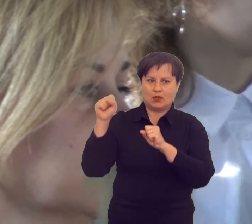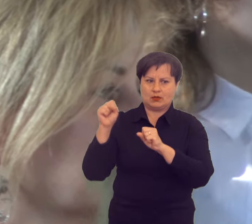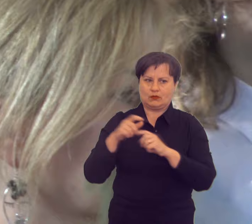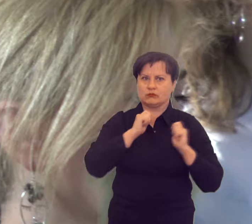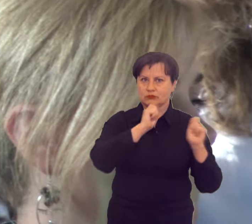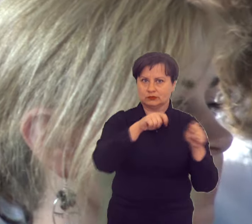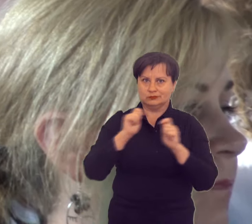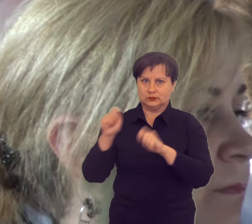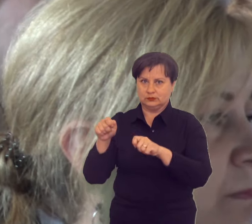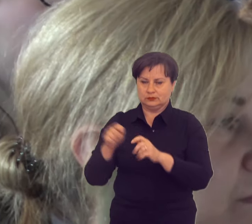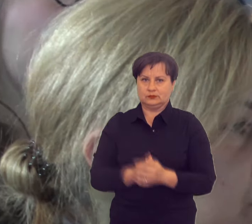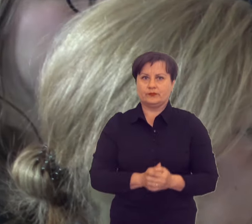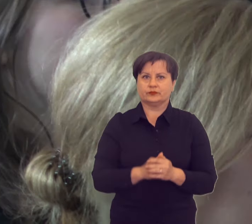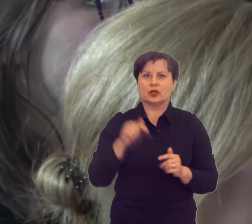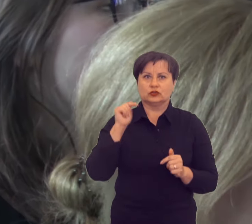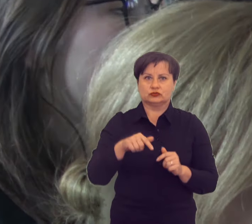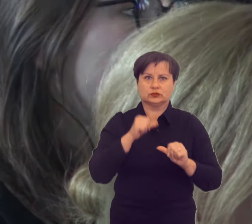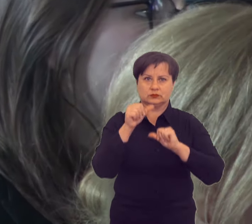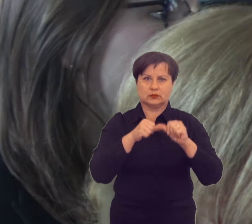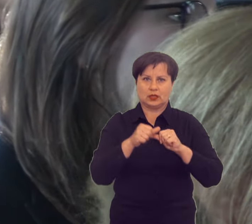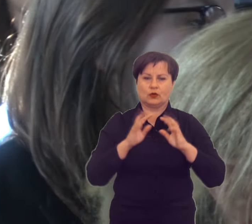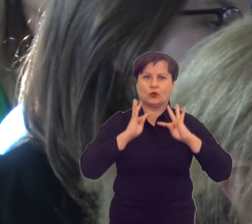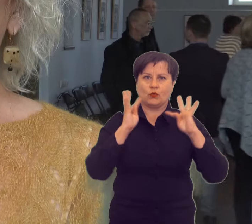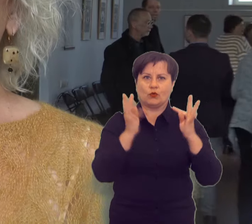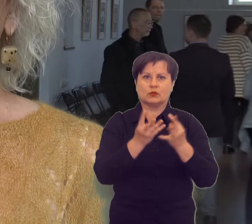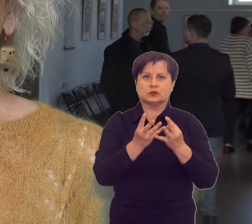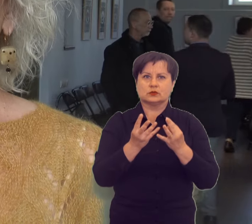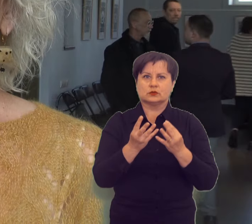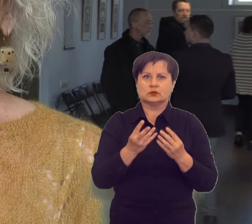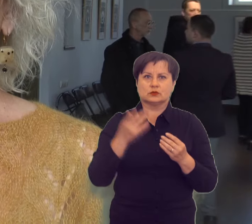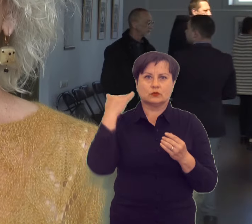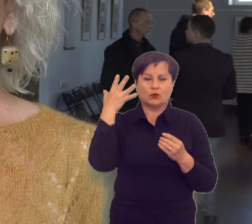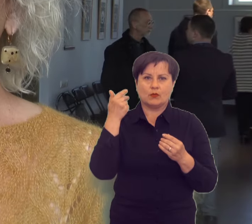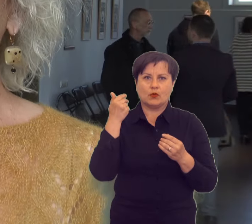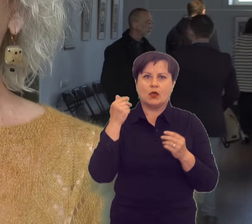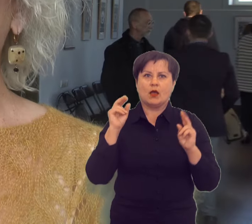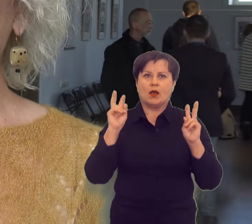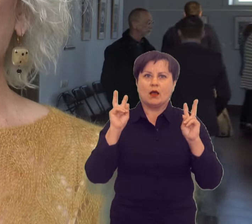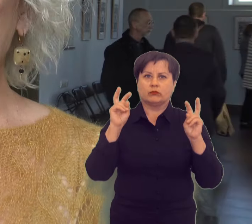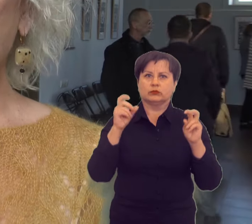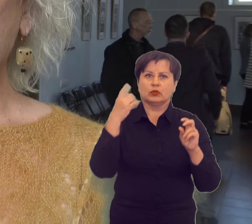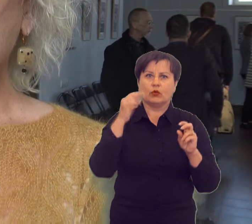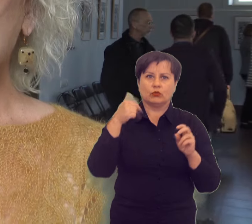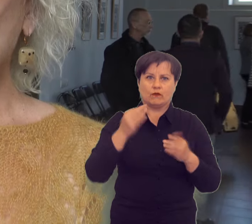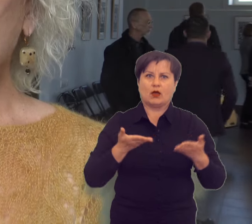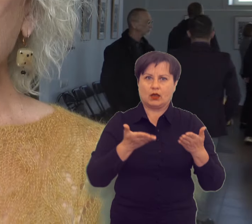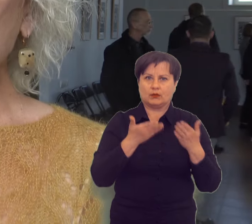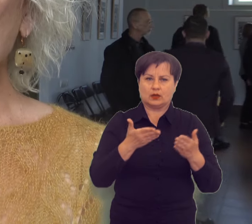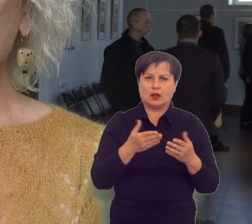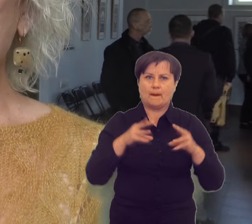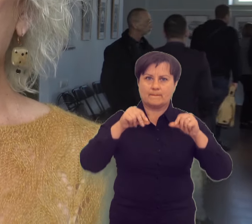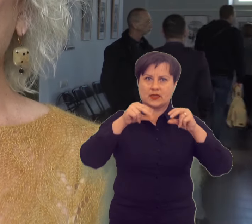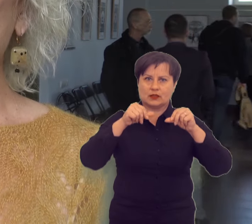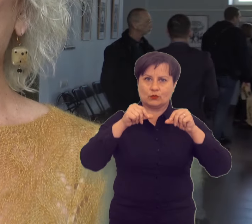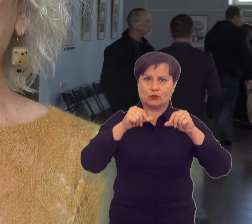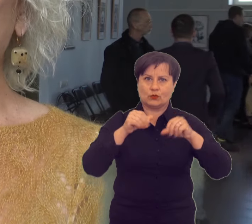gražiausias pavadinimas komisijos nuomonė yra mažos kepeklėlės Dotnuvoje miltuotos rankos. Antroje